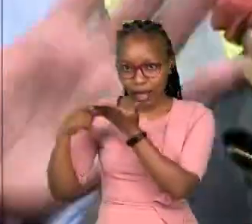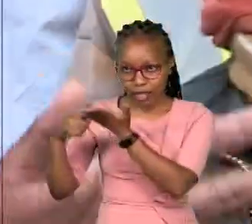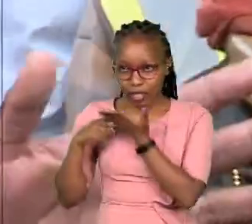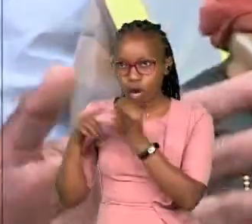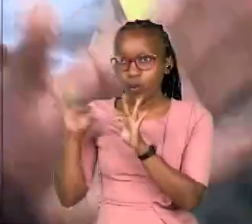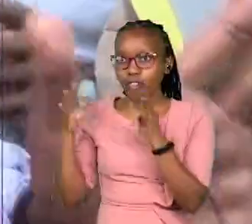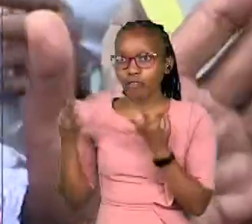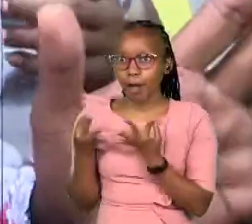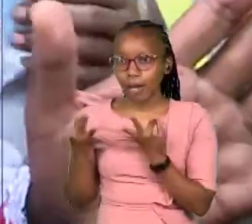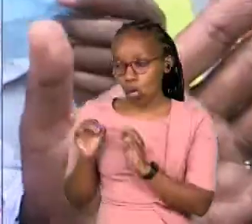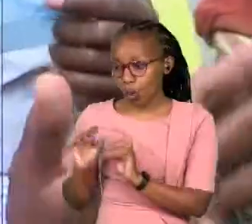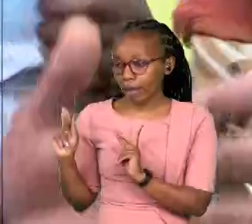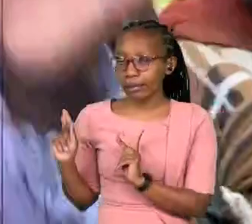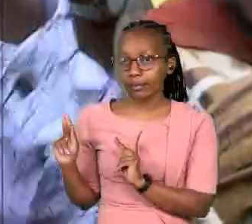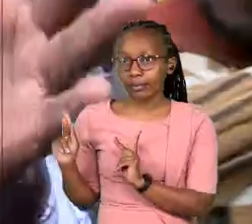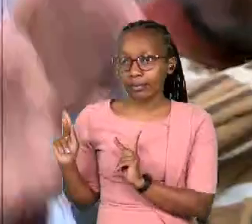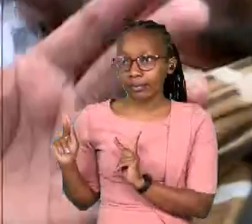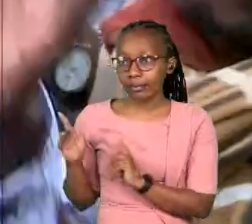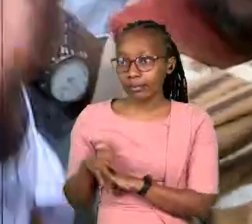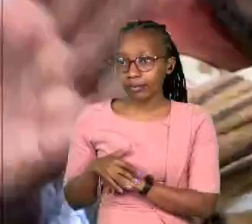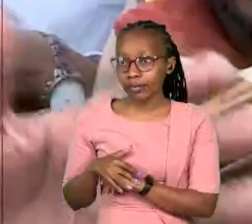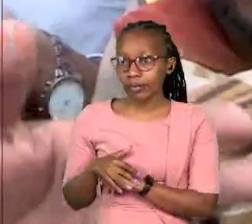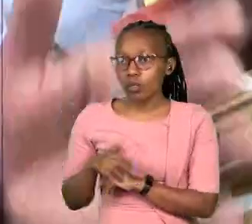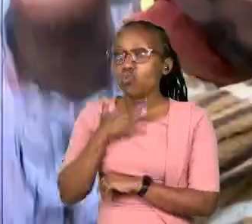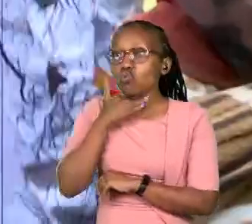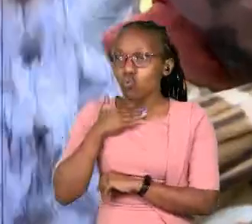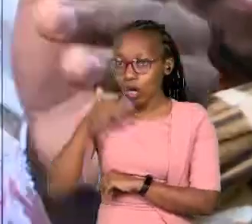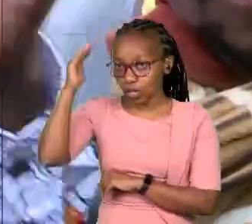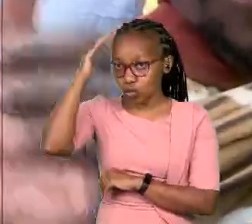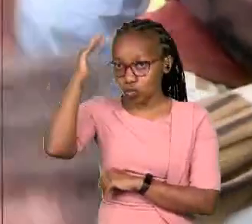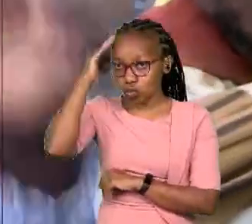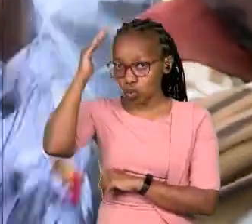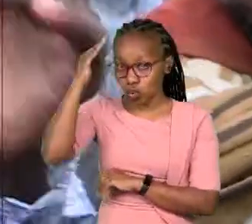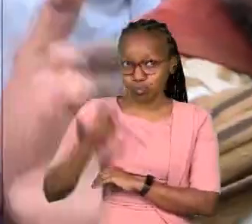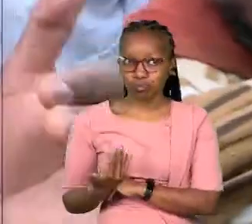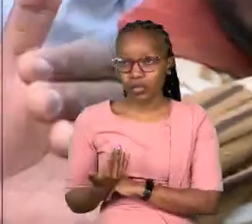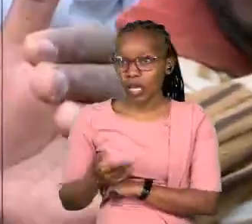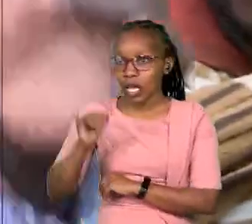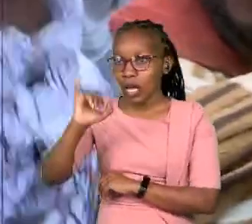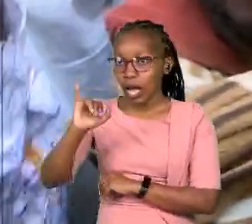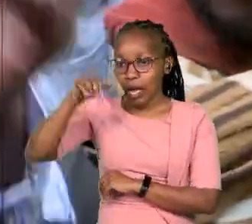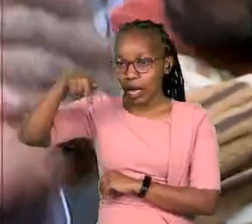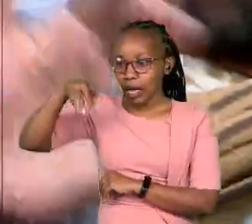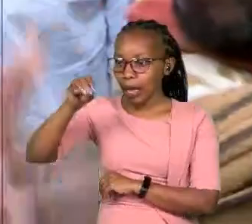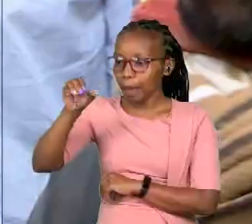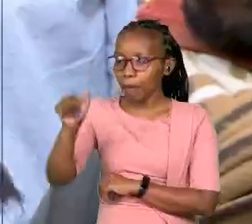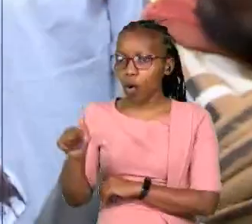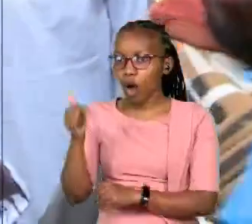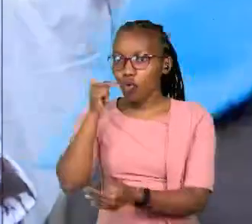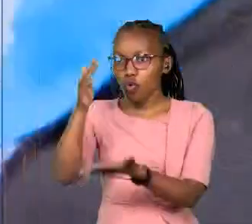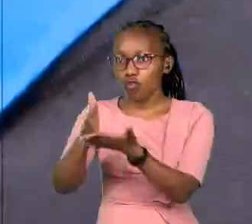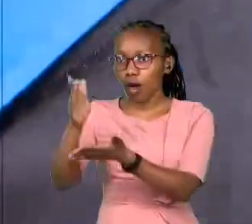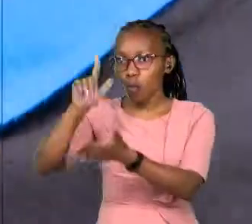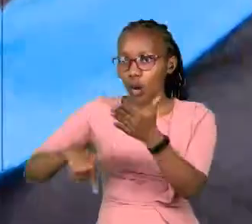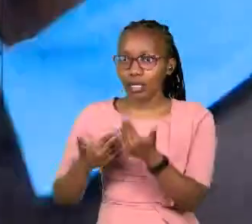na kitu moja. Sawa sawa. Sisi tunataka tujue hiyo results za IPOA ilisema namna gani.